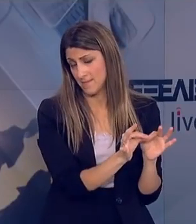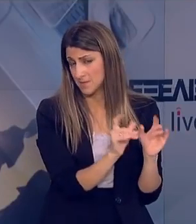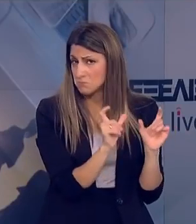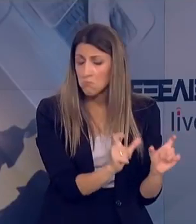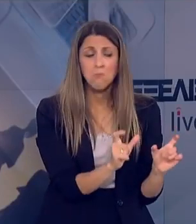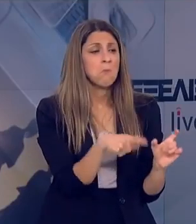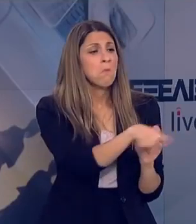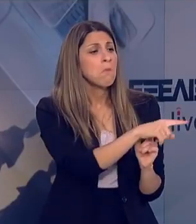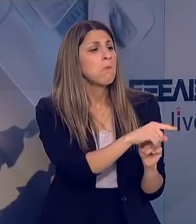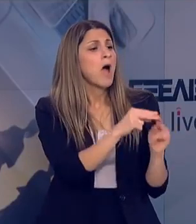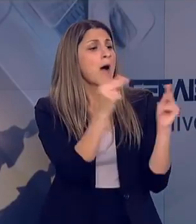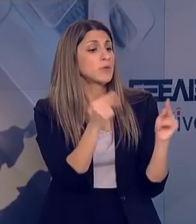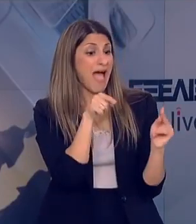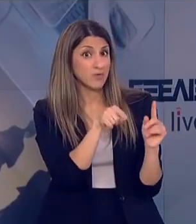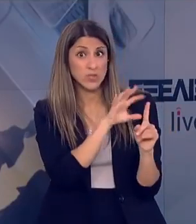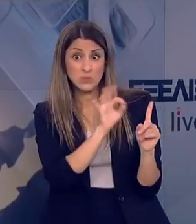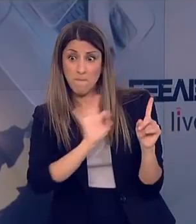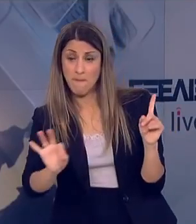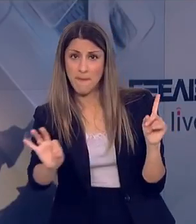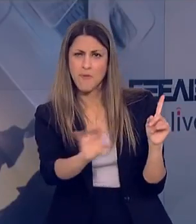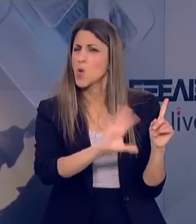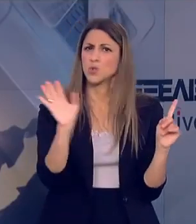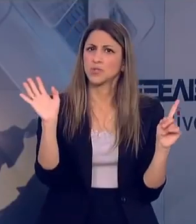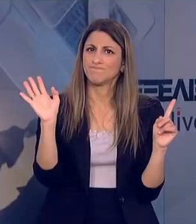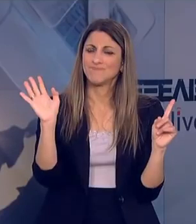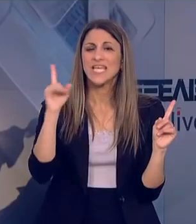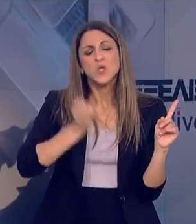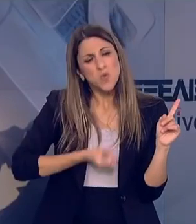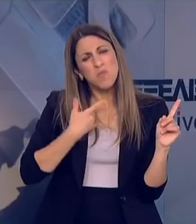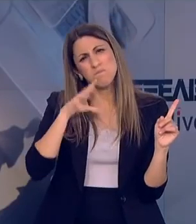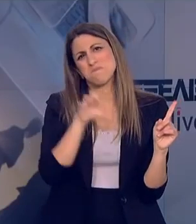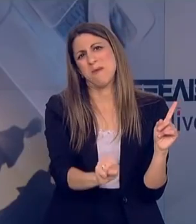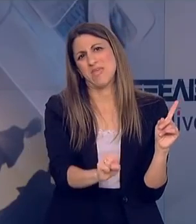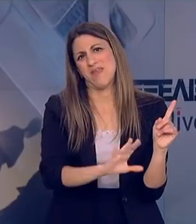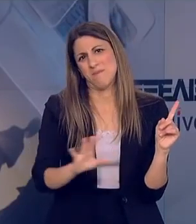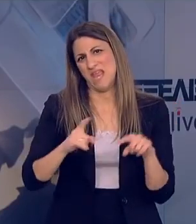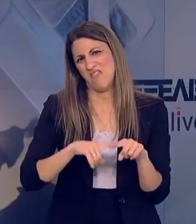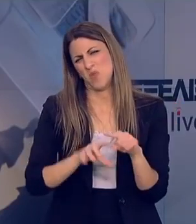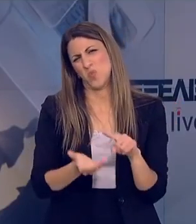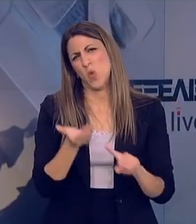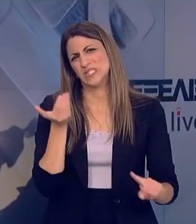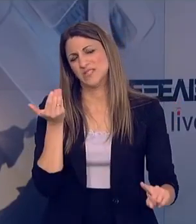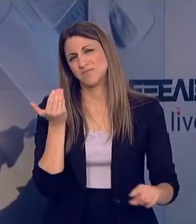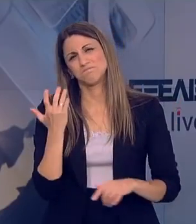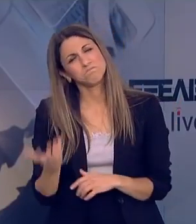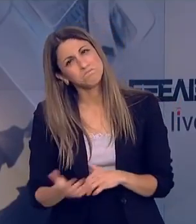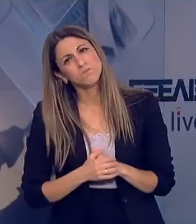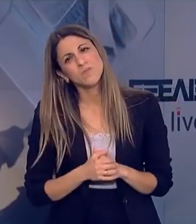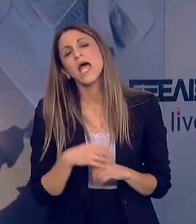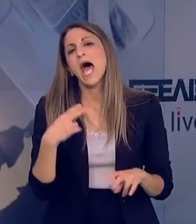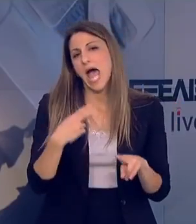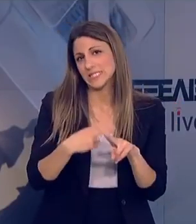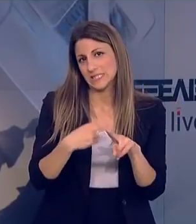άλλο λόγο. Δεν είναι απαραίτητο αυτό το κρούσμα να ξεκίνησε κάτι τότε, γιατί θα το βλέπαμε πιο νωρίς στην πατρίδα. Άρα έχει